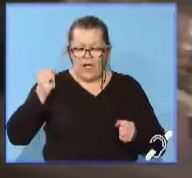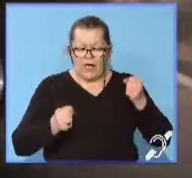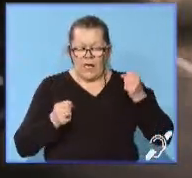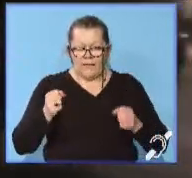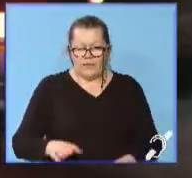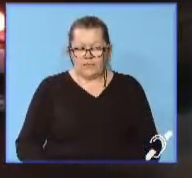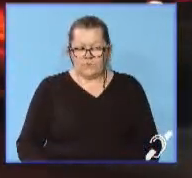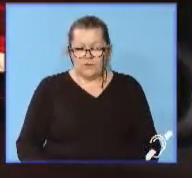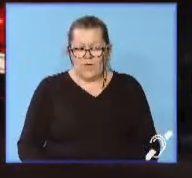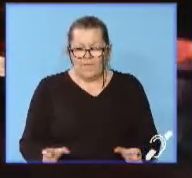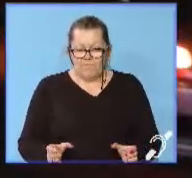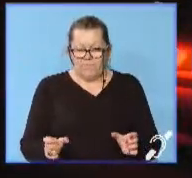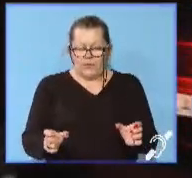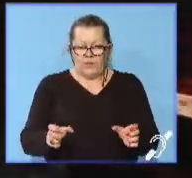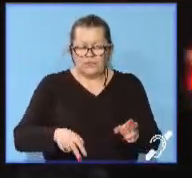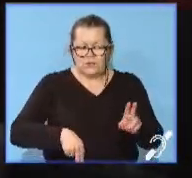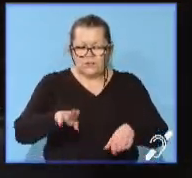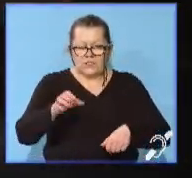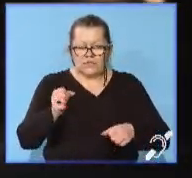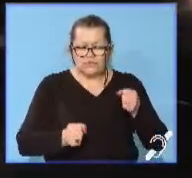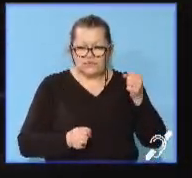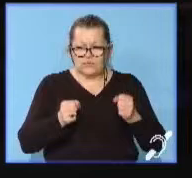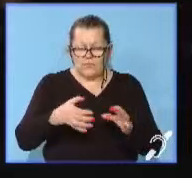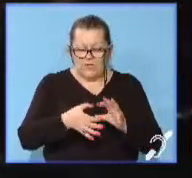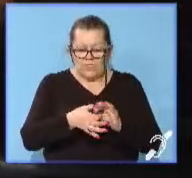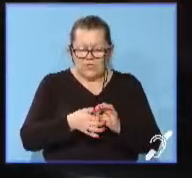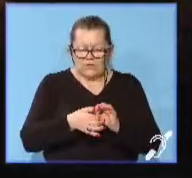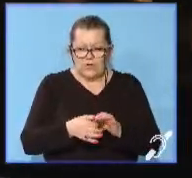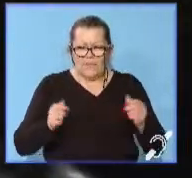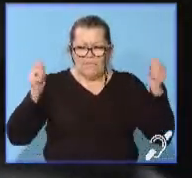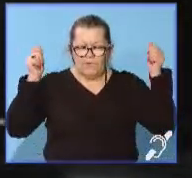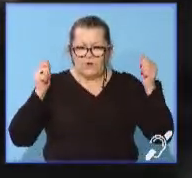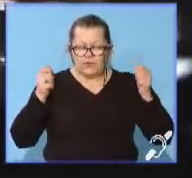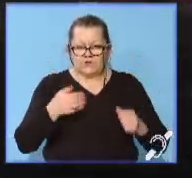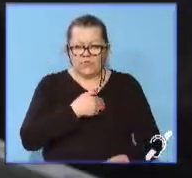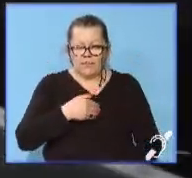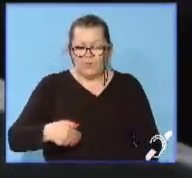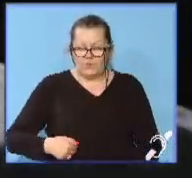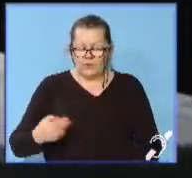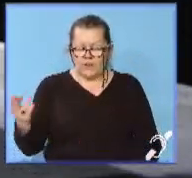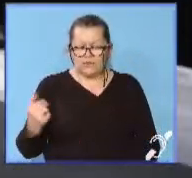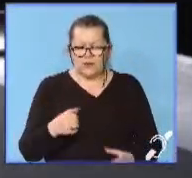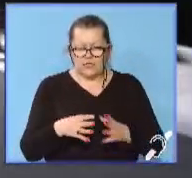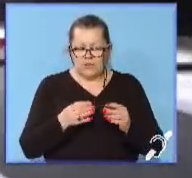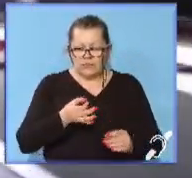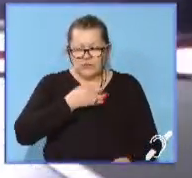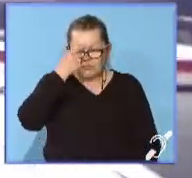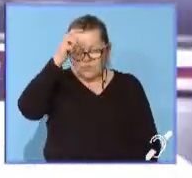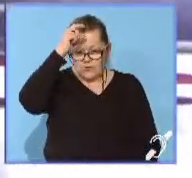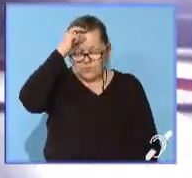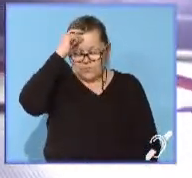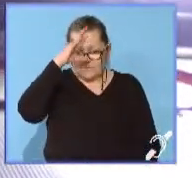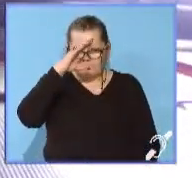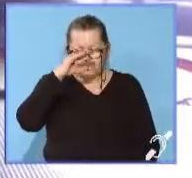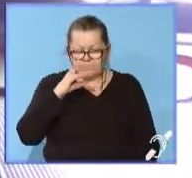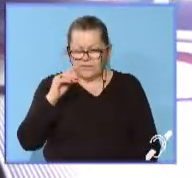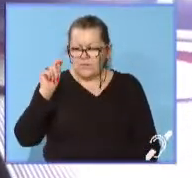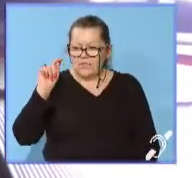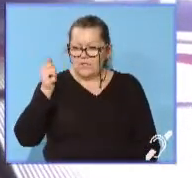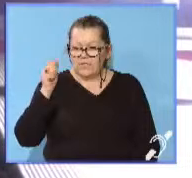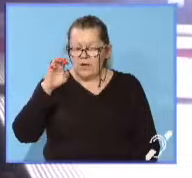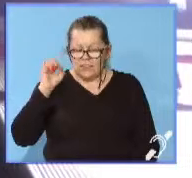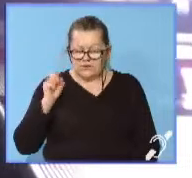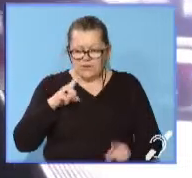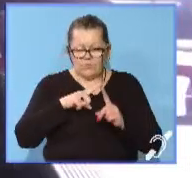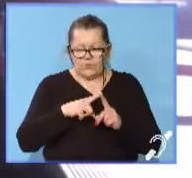autoturisme aproape că au blocat traficul șoferii s au solidarizat cu protestele din București și din țară și au cerut guvernanților să reducă taxele dar și valoarea